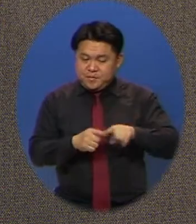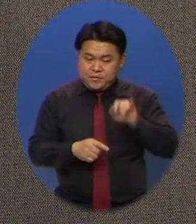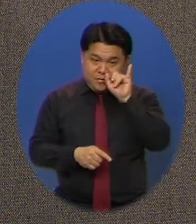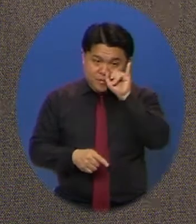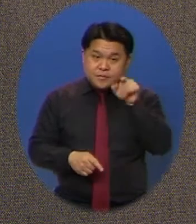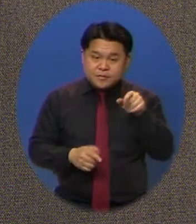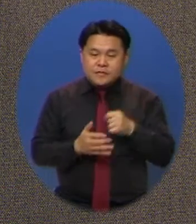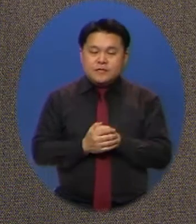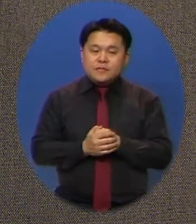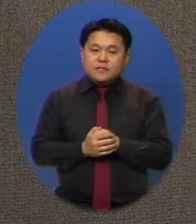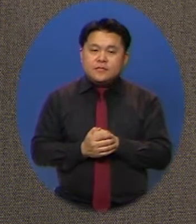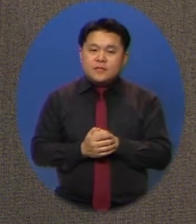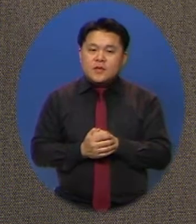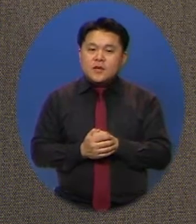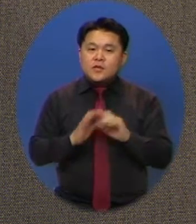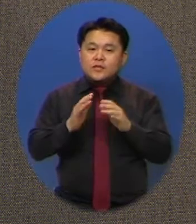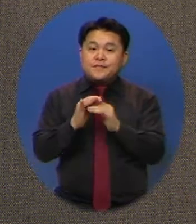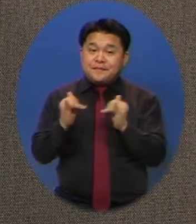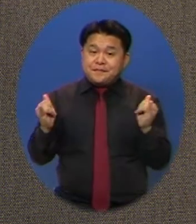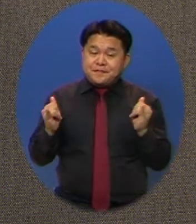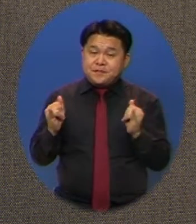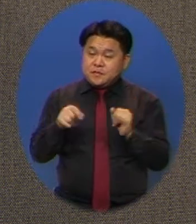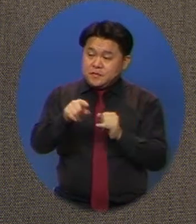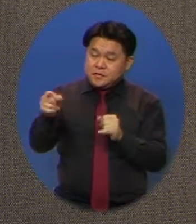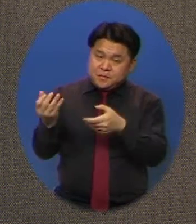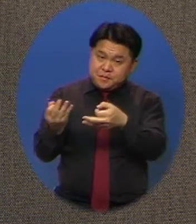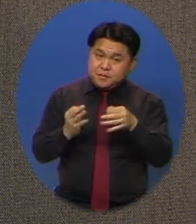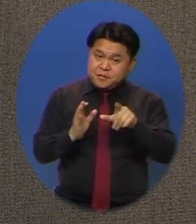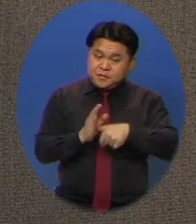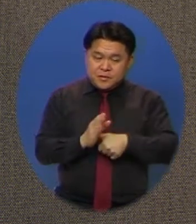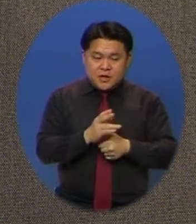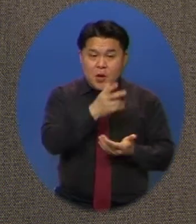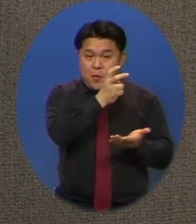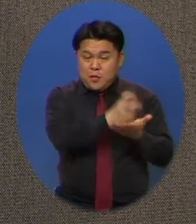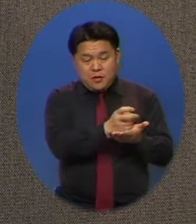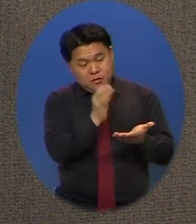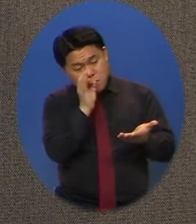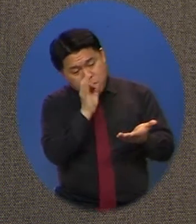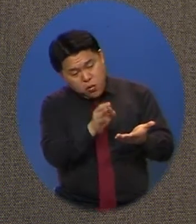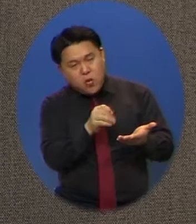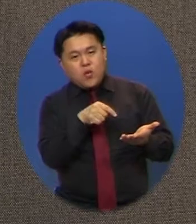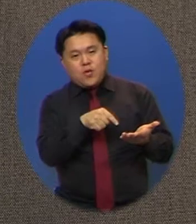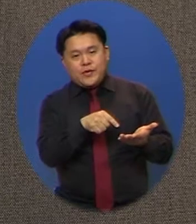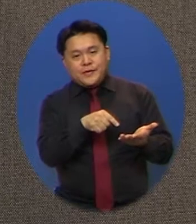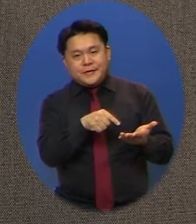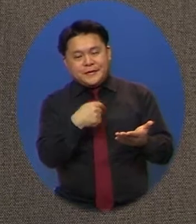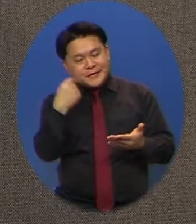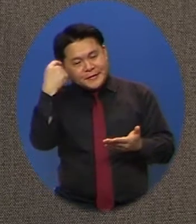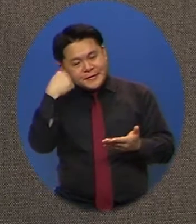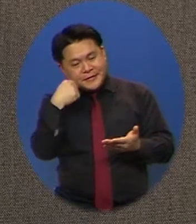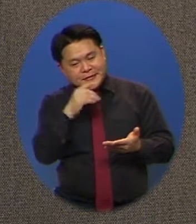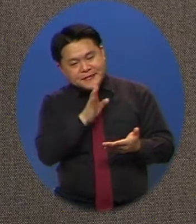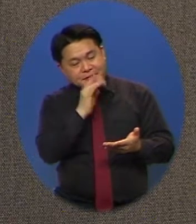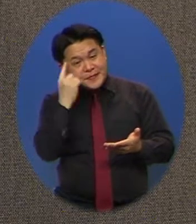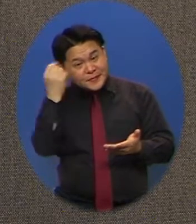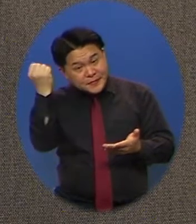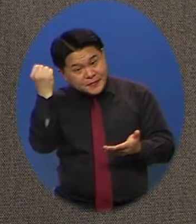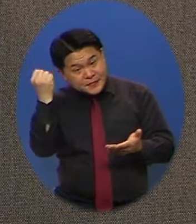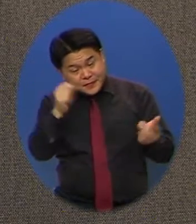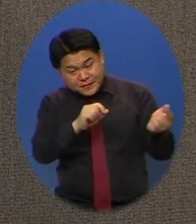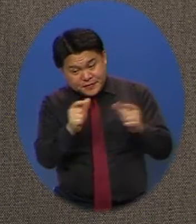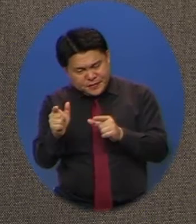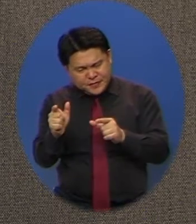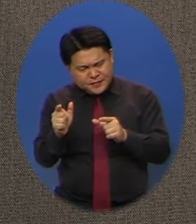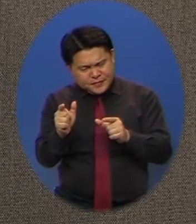있는데요. 실제적으로 국민들이 이러한 맞춤형 복지 제도가 체감을 하고 있느냐, 이런 부분에